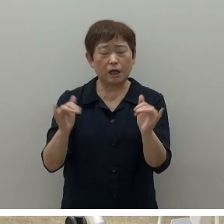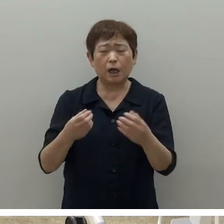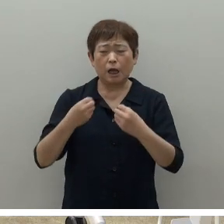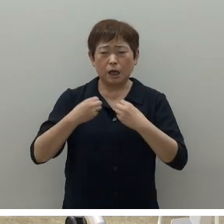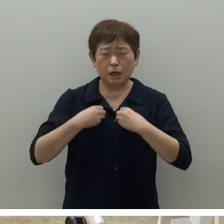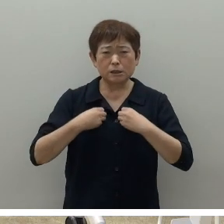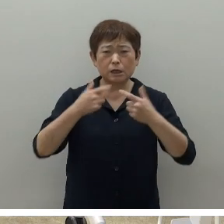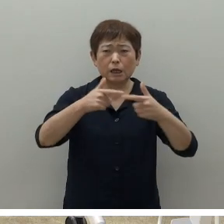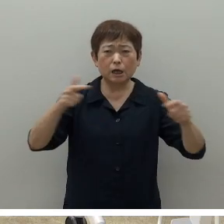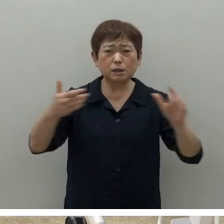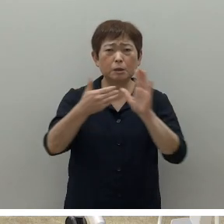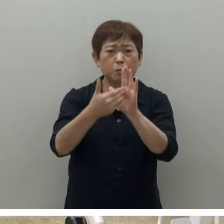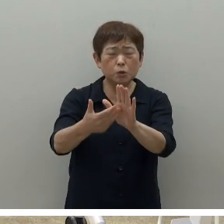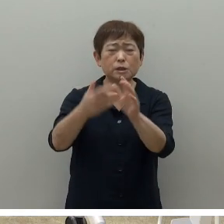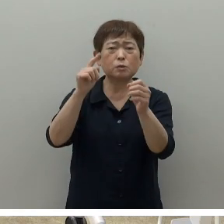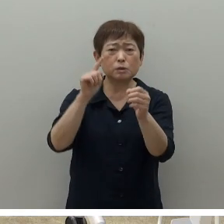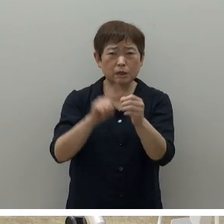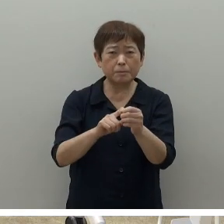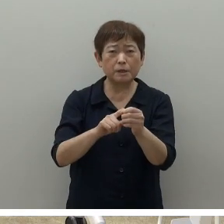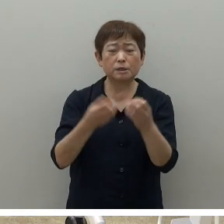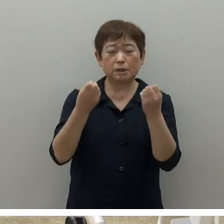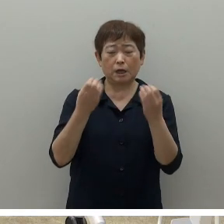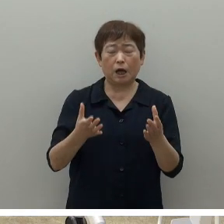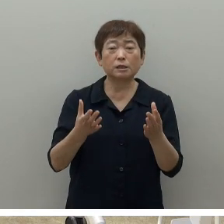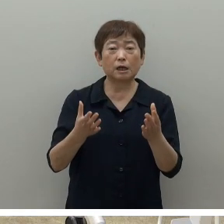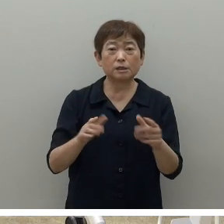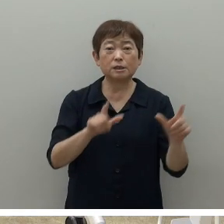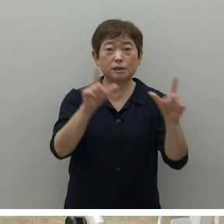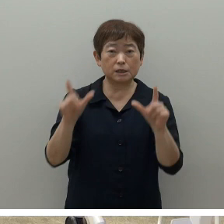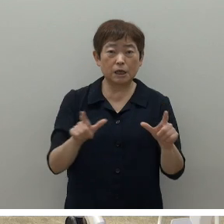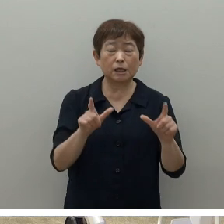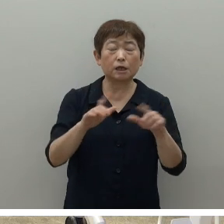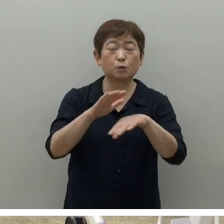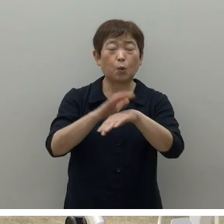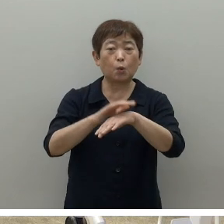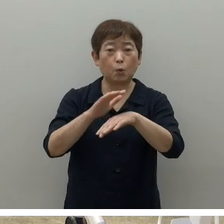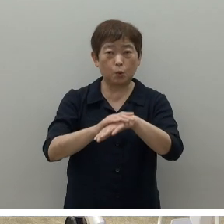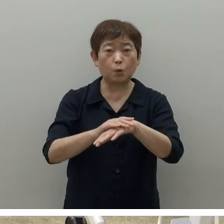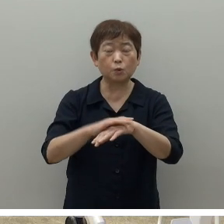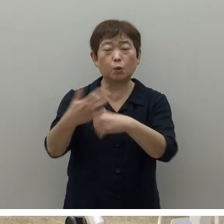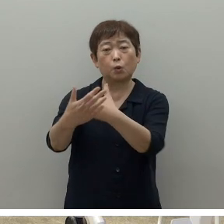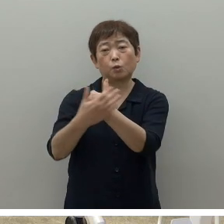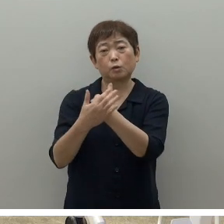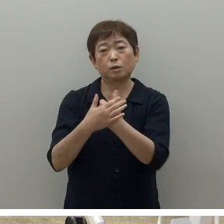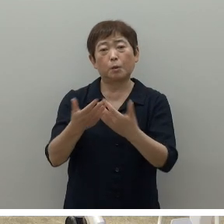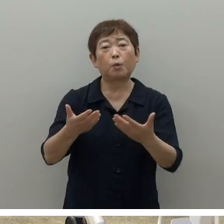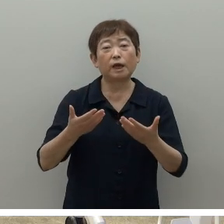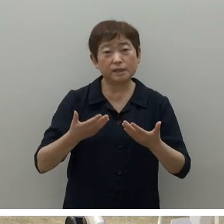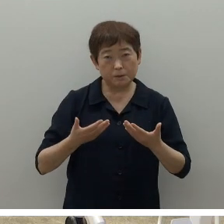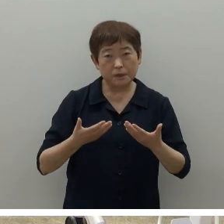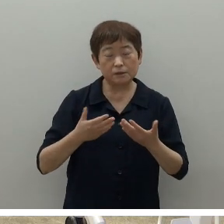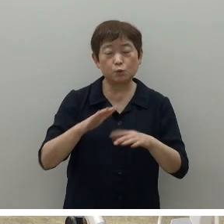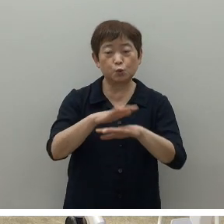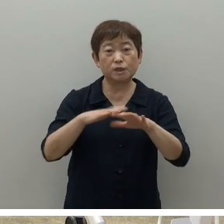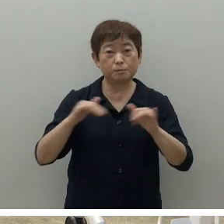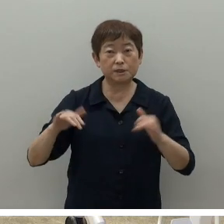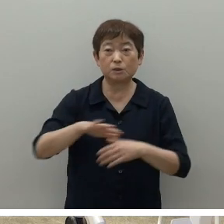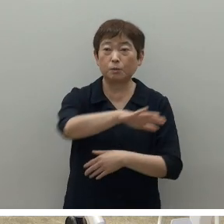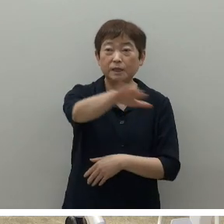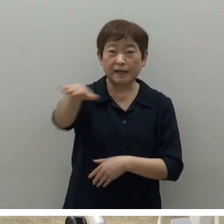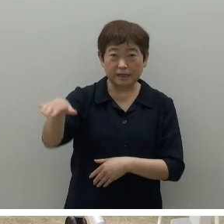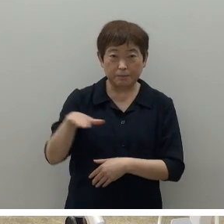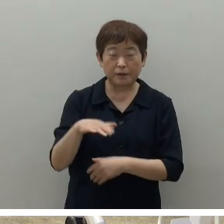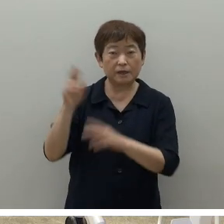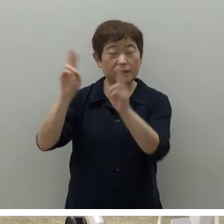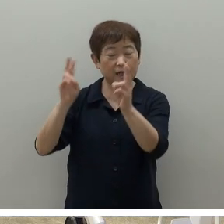、感染拡大防止のため新しい生活様式などの実践にご協力をいただいております市